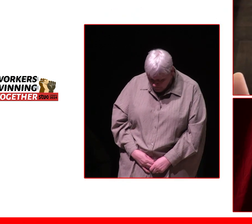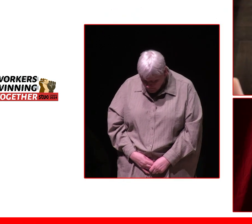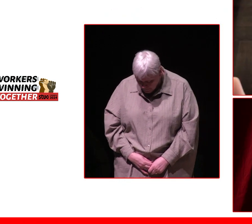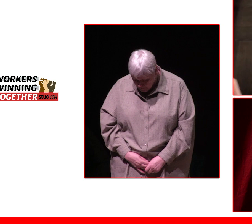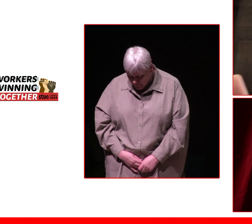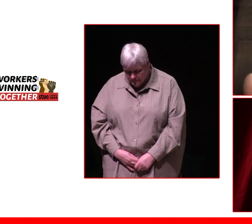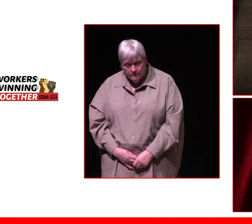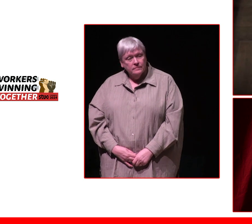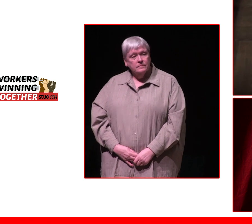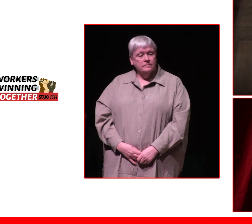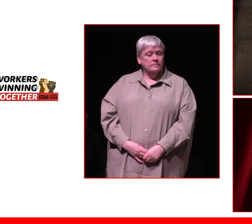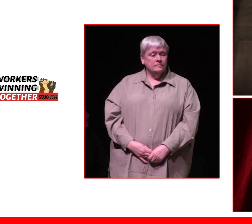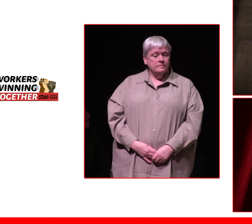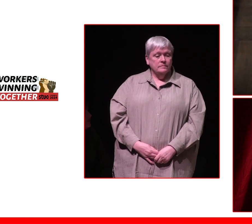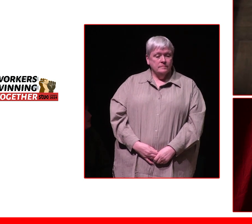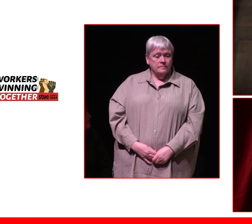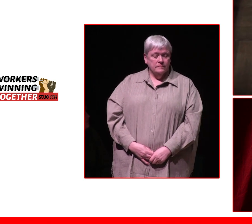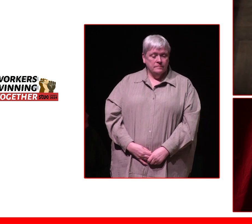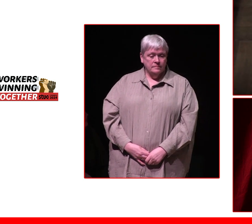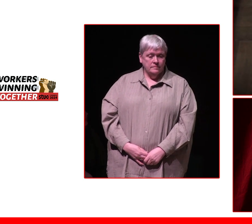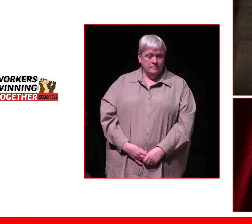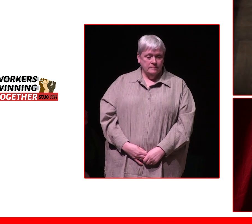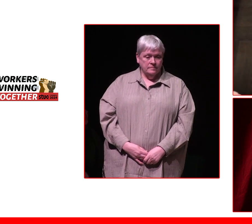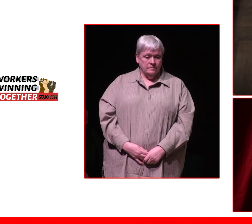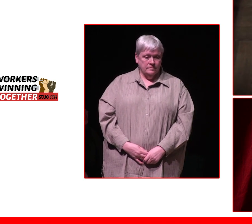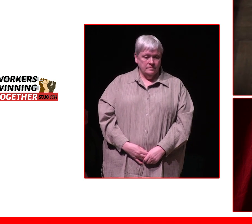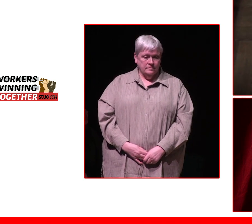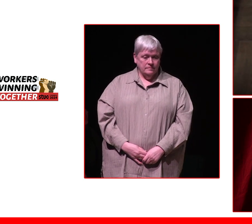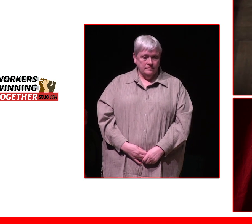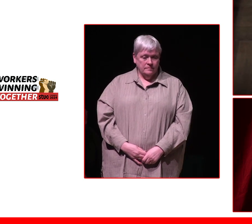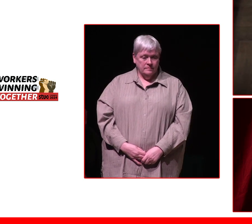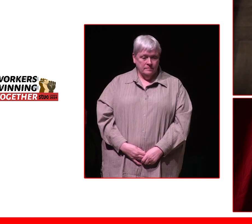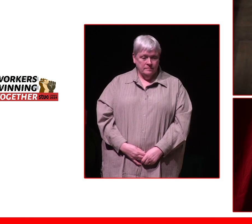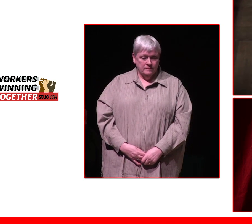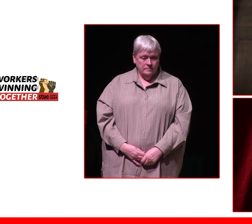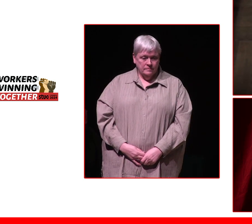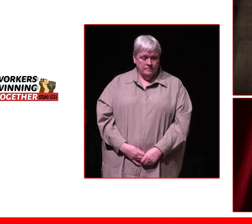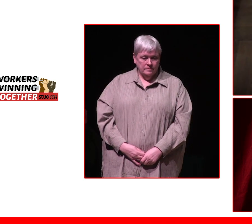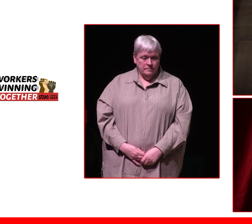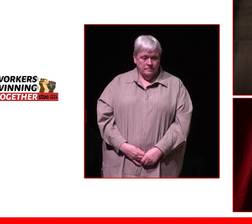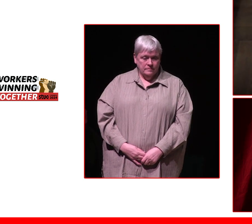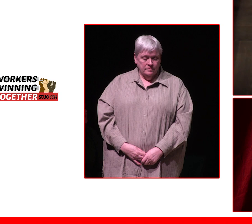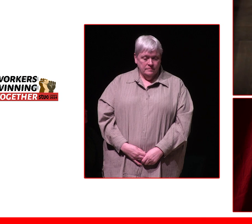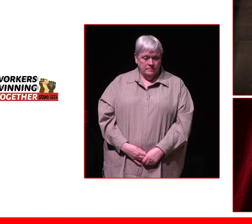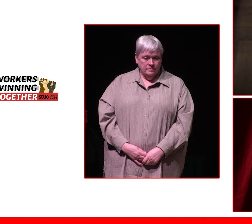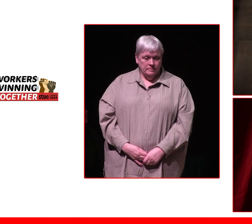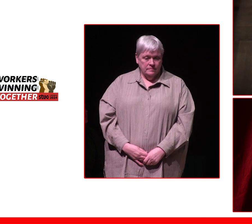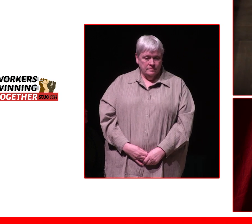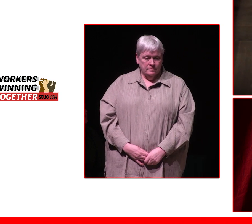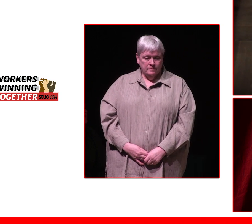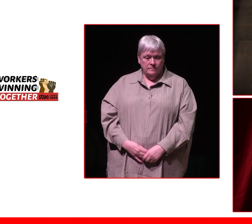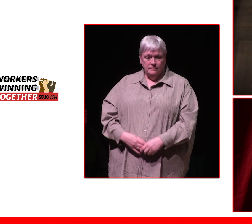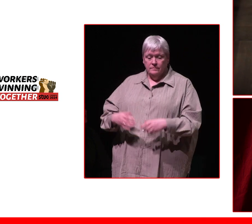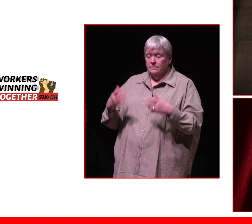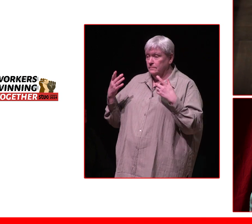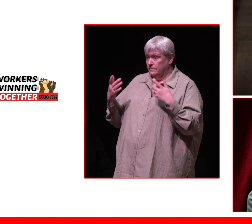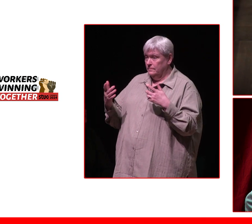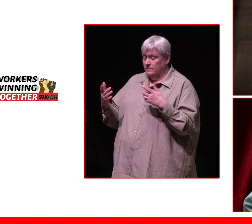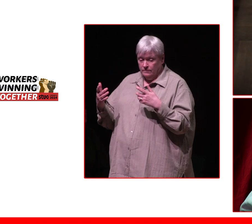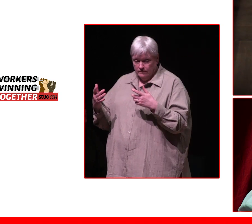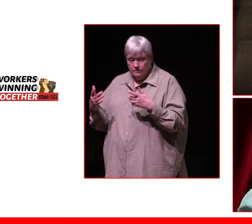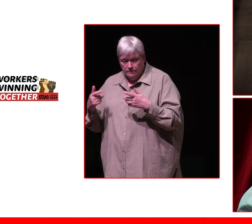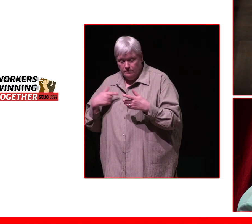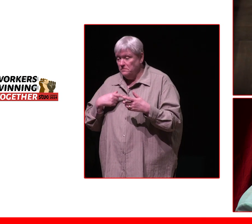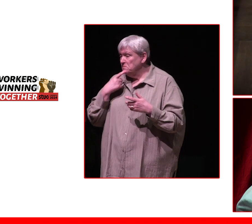الناس والسكان من قطاع غزة. آن الأوان أن يتم وقف هذا التهجير. My message to